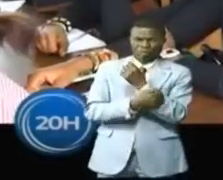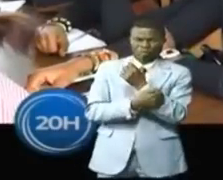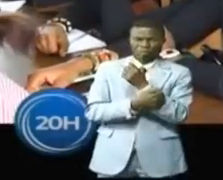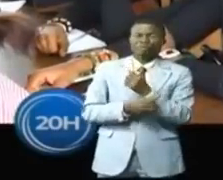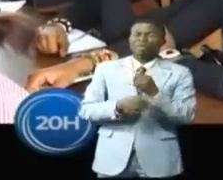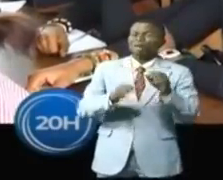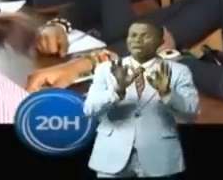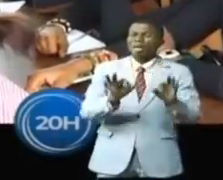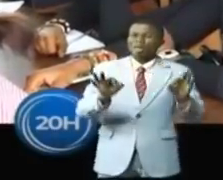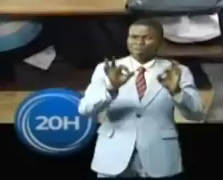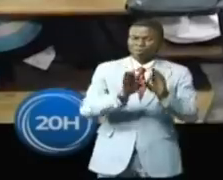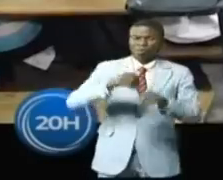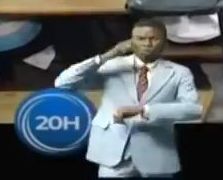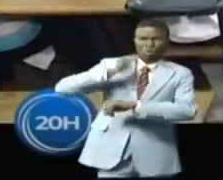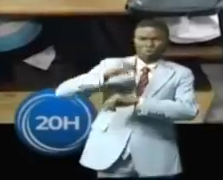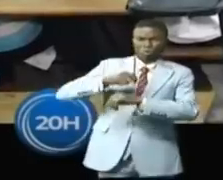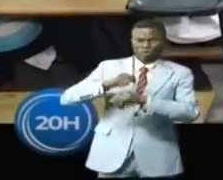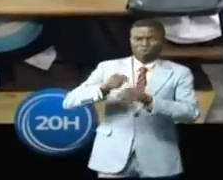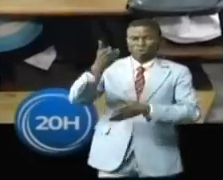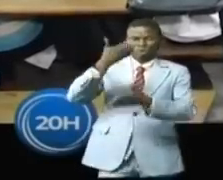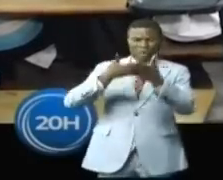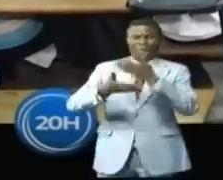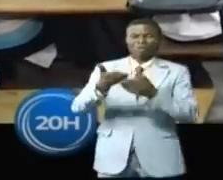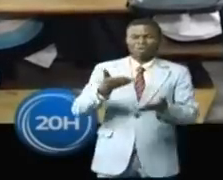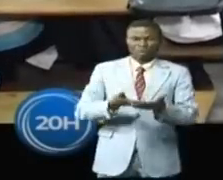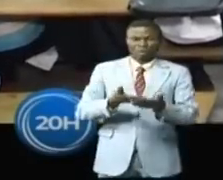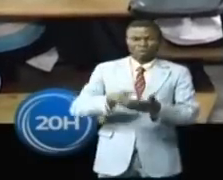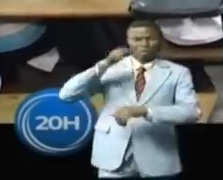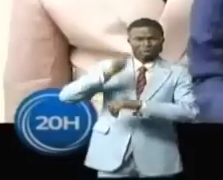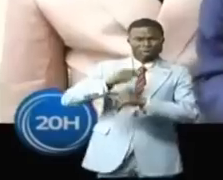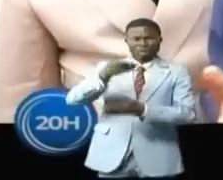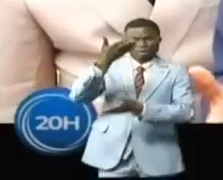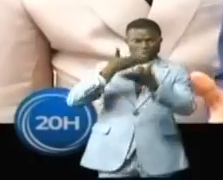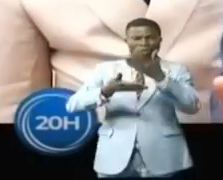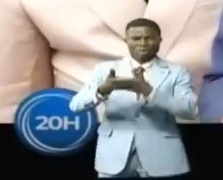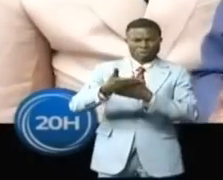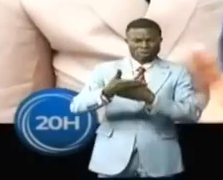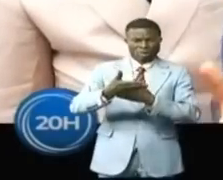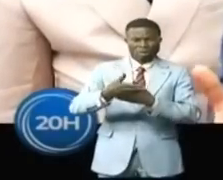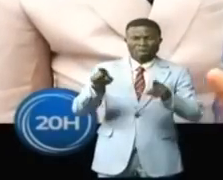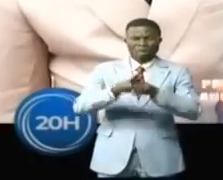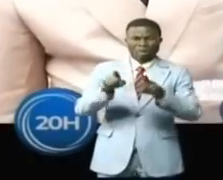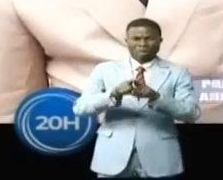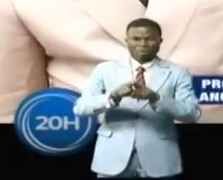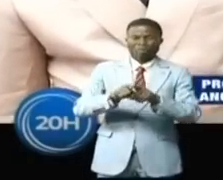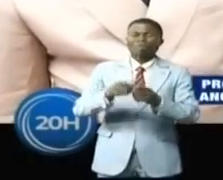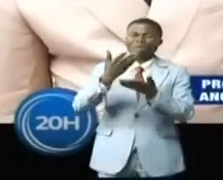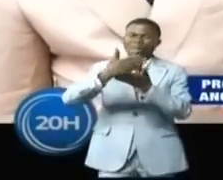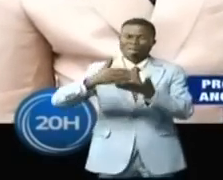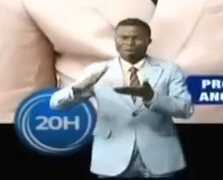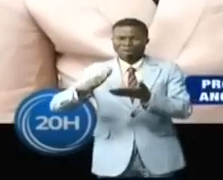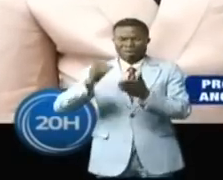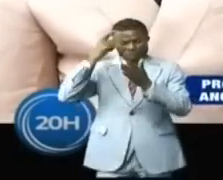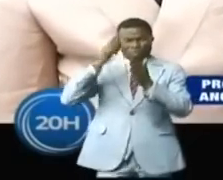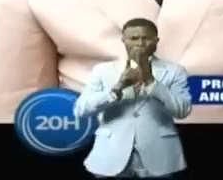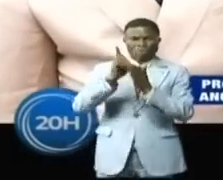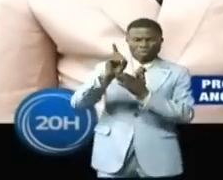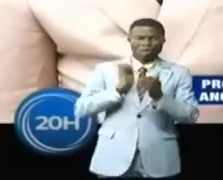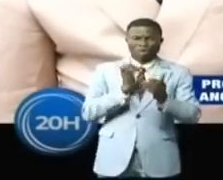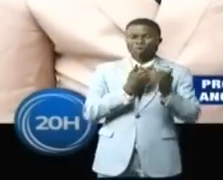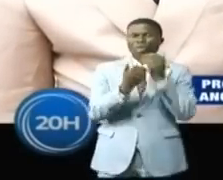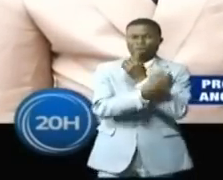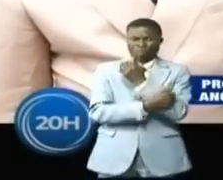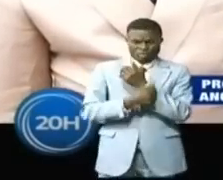fondé même de la justice transitionnelle. La justice transitionnelle, je considère que c'est une panacée pour le développement de notre